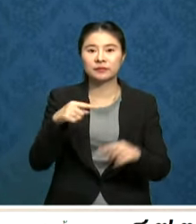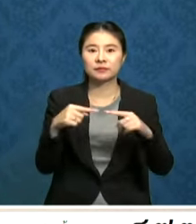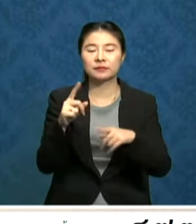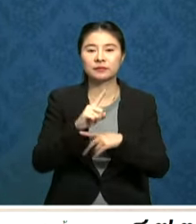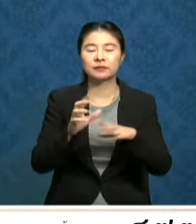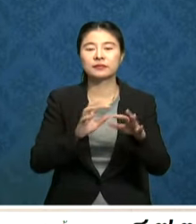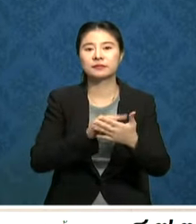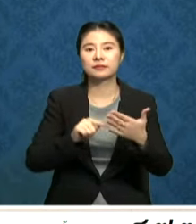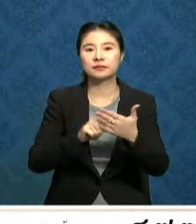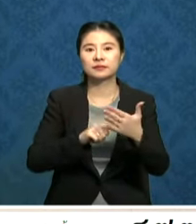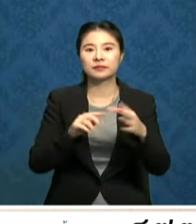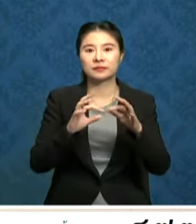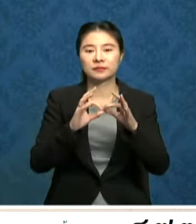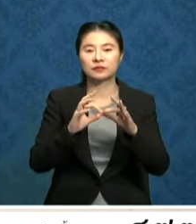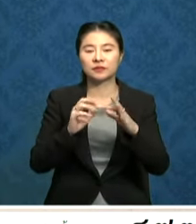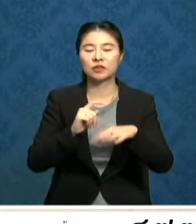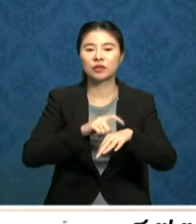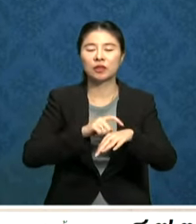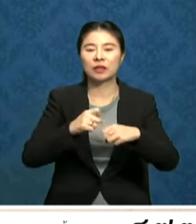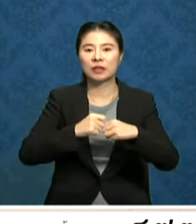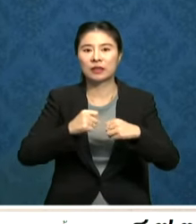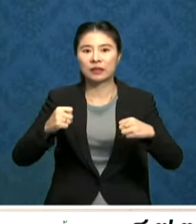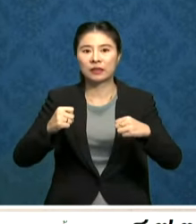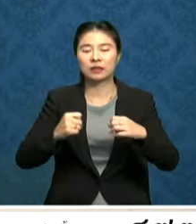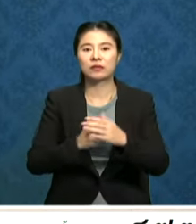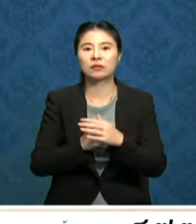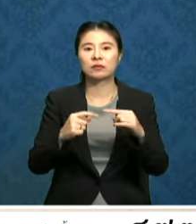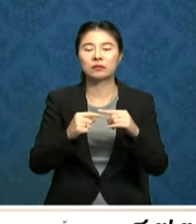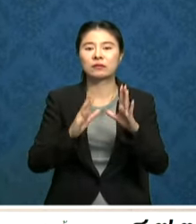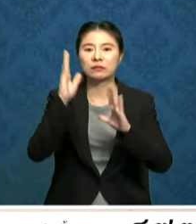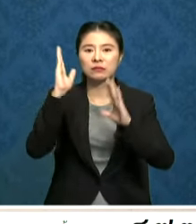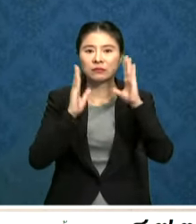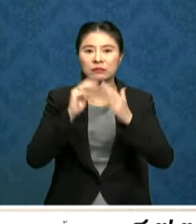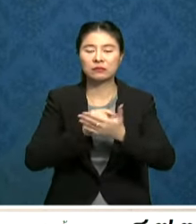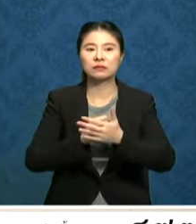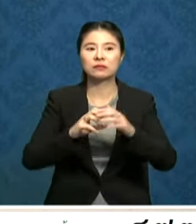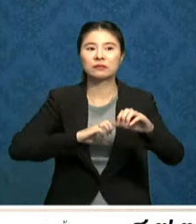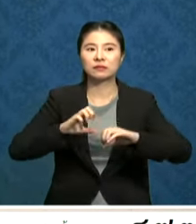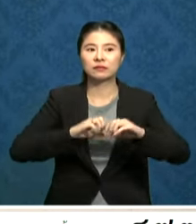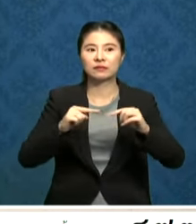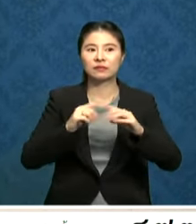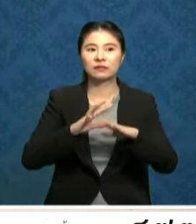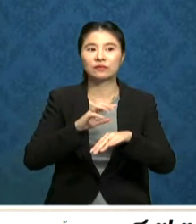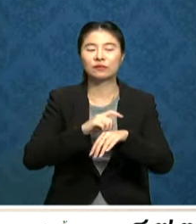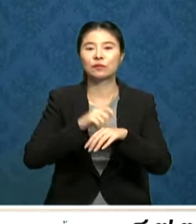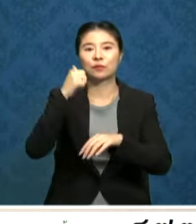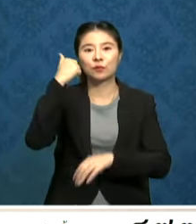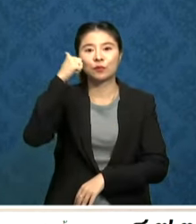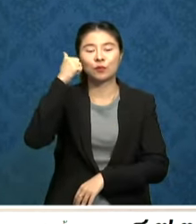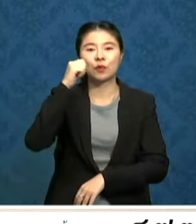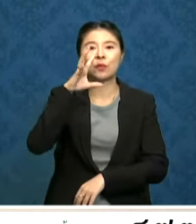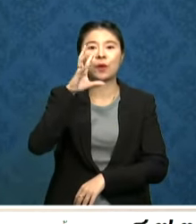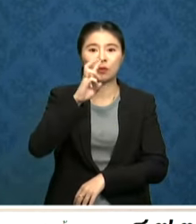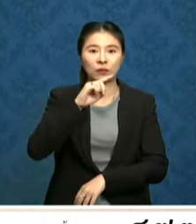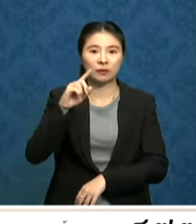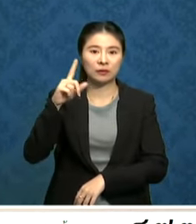การเลือกตั้งเราก็ได้มีการขยายกรอบเวลาขึ้นมานะครับเพื่อบอกว่าประชามติที่ต้องจัดนั้นจะต้องเกิดขึ้นภายในกรอบ